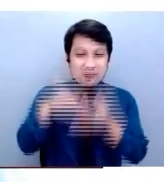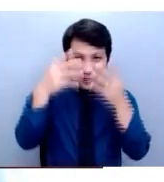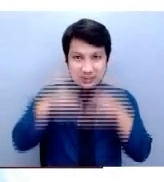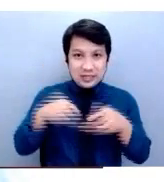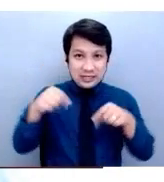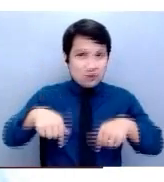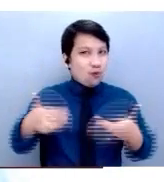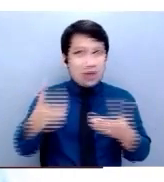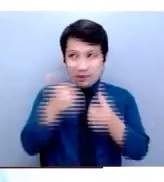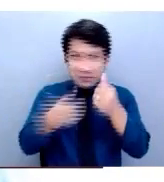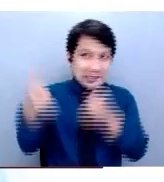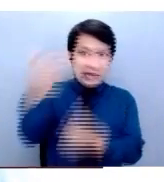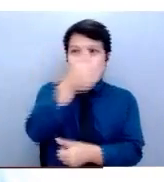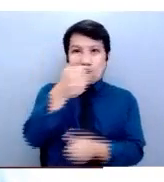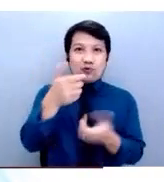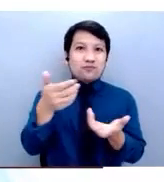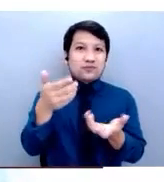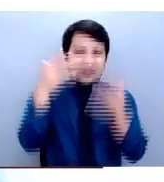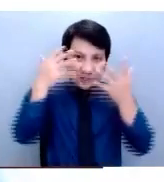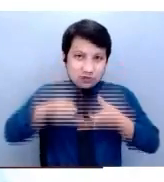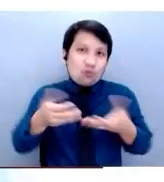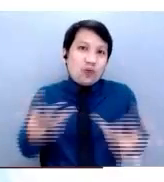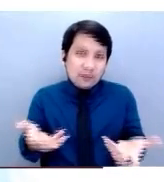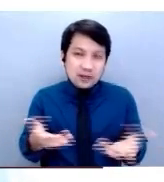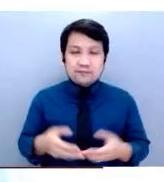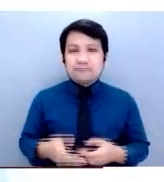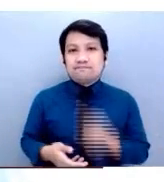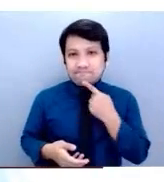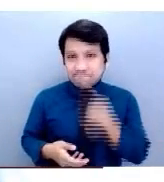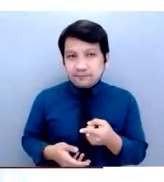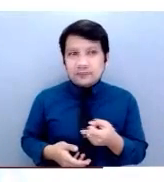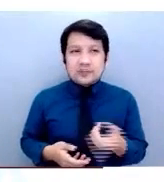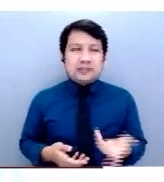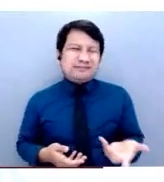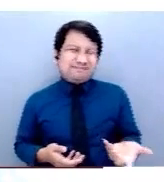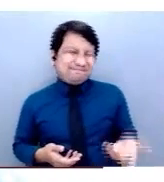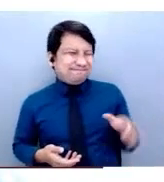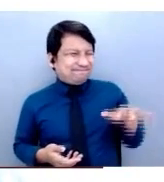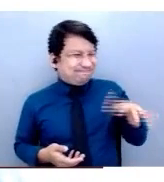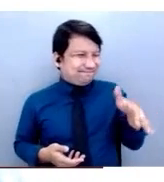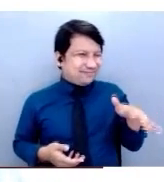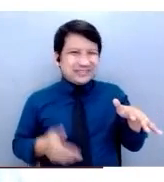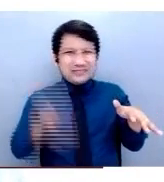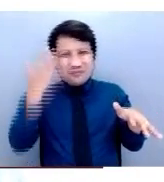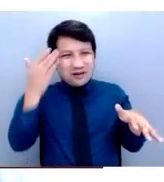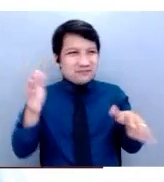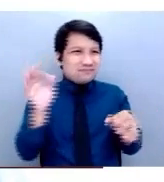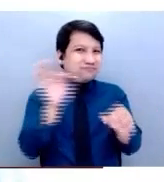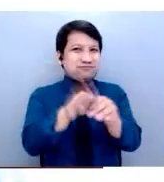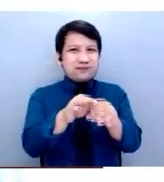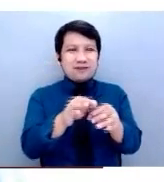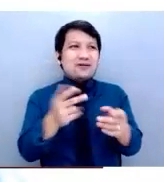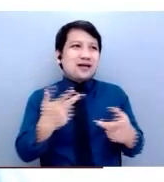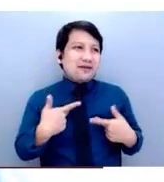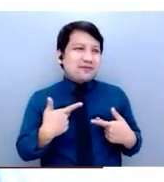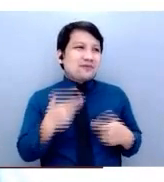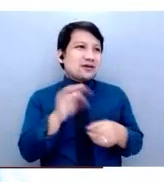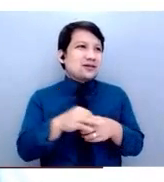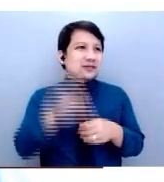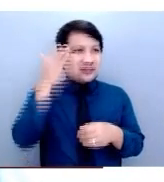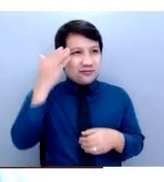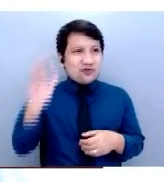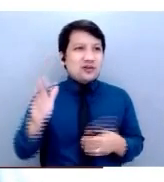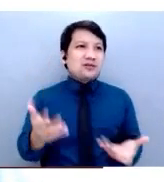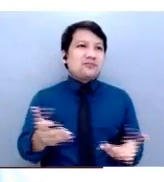decision. So, hindi mo pa masasabi talaga kung ano yung boto kahit na meron na. So,